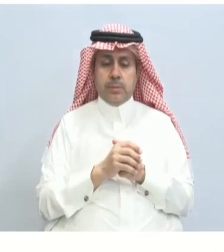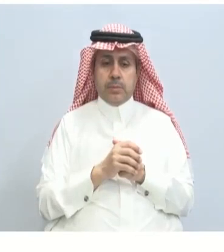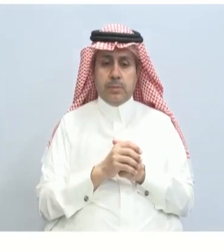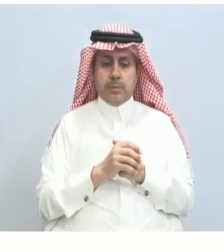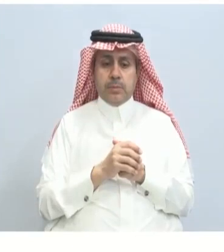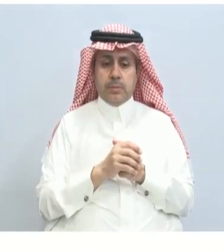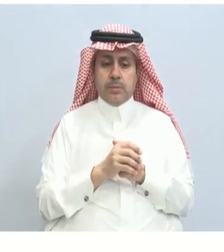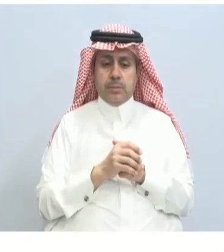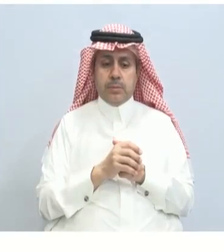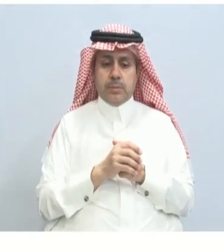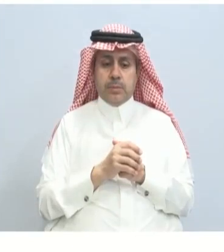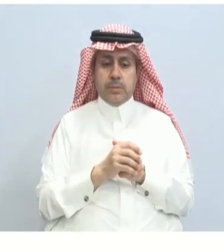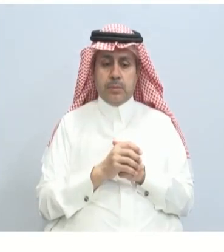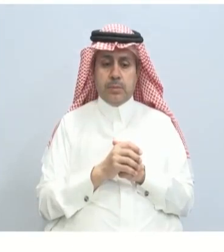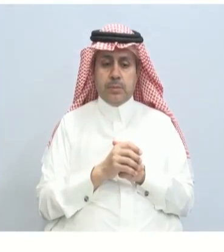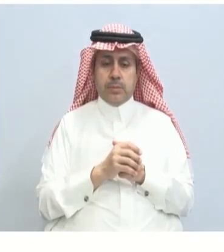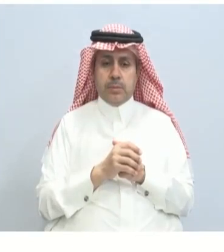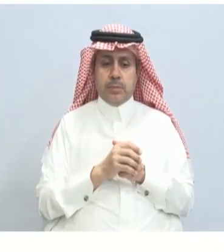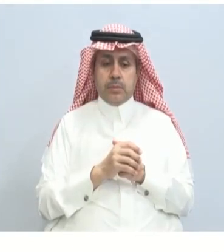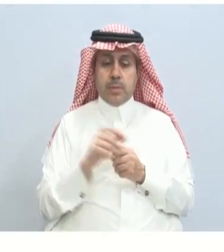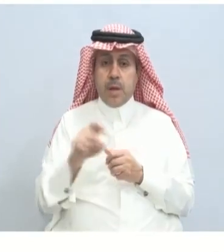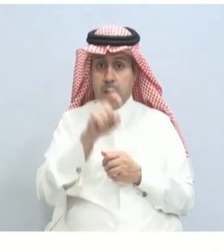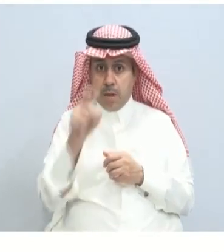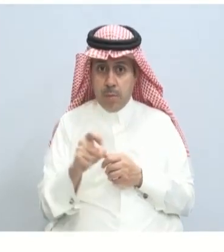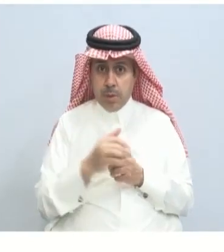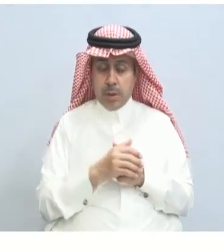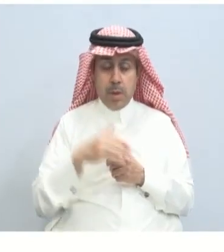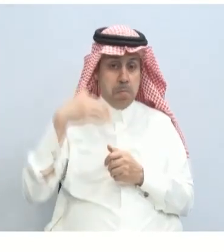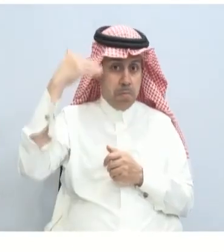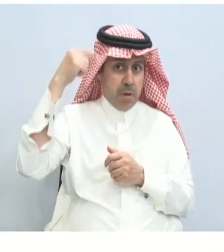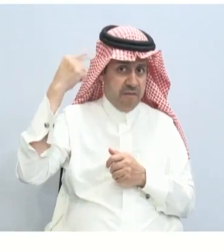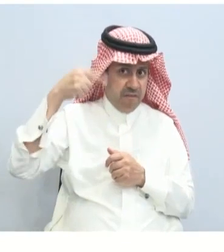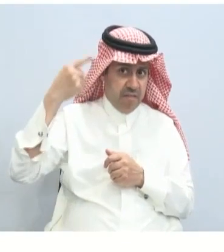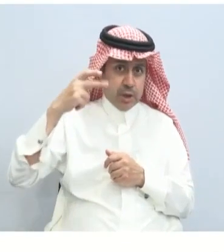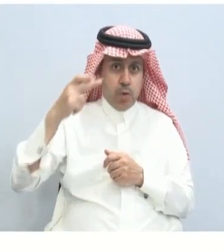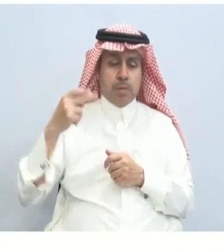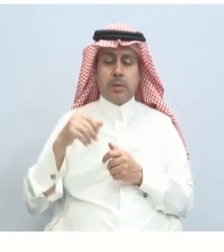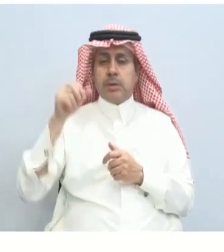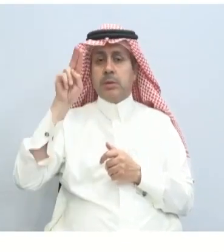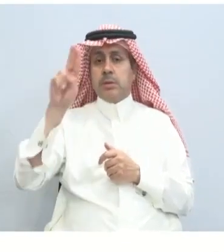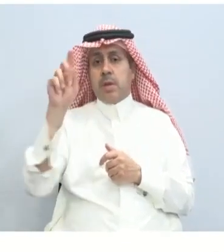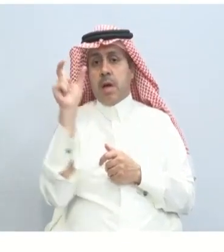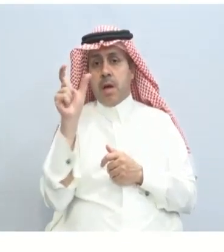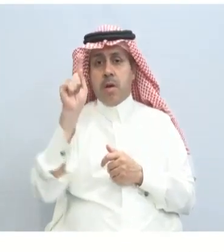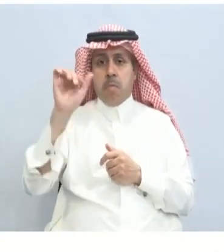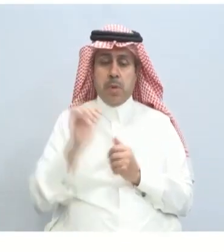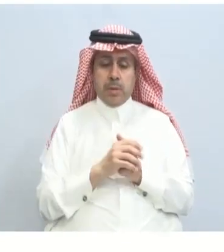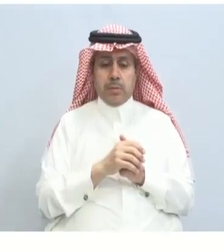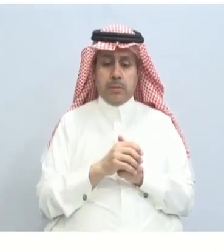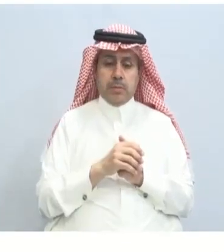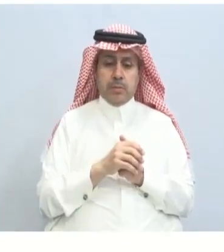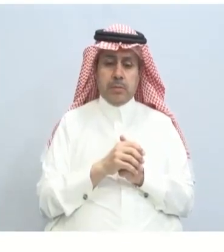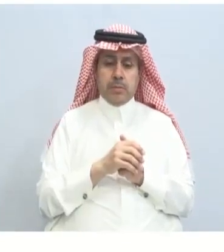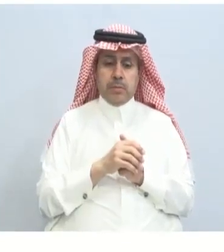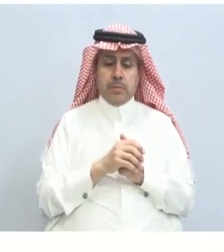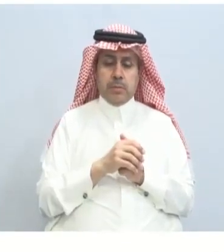بهذا الشكل هل ممكن اتنبا بالاجابه ممكن يعني لو واحد حب يتنبا بالاجابه لو